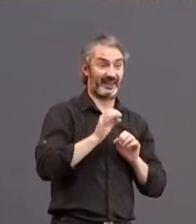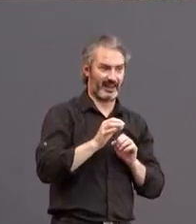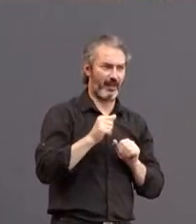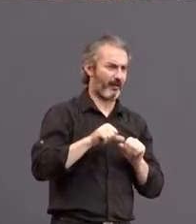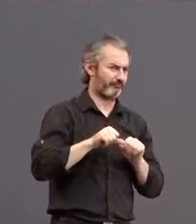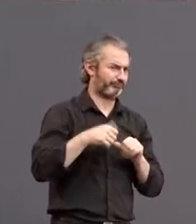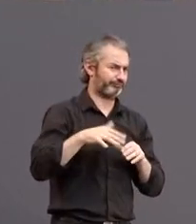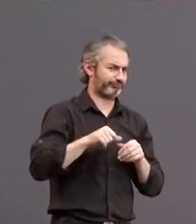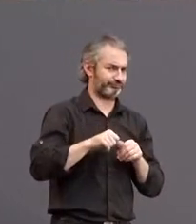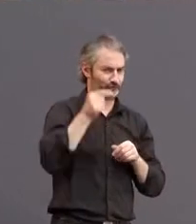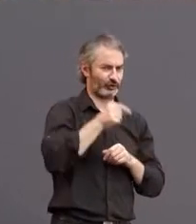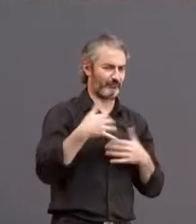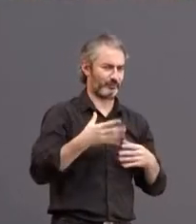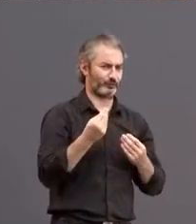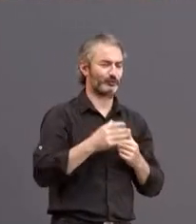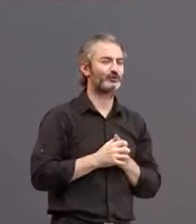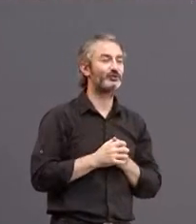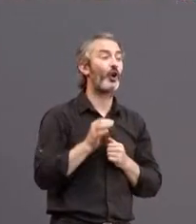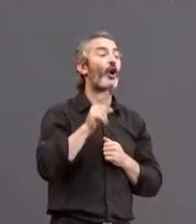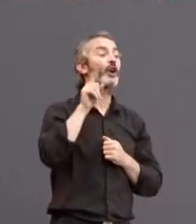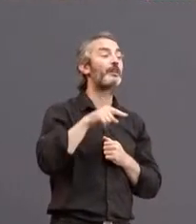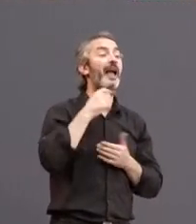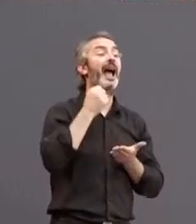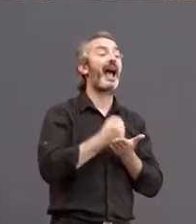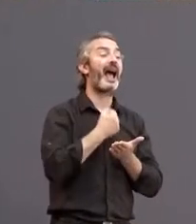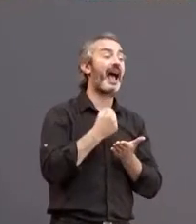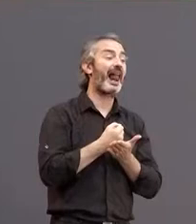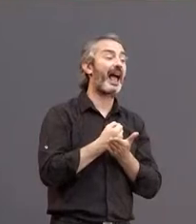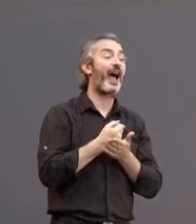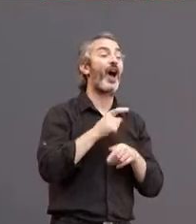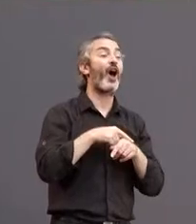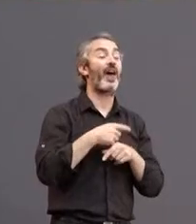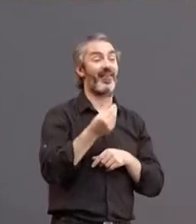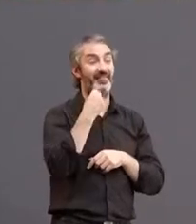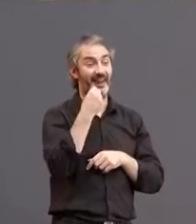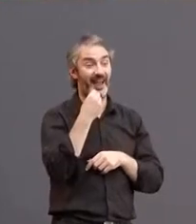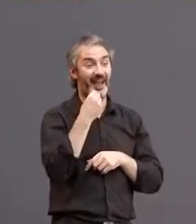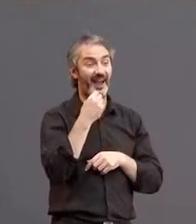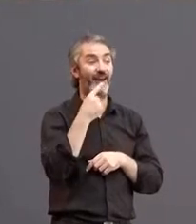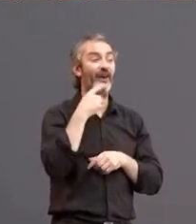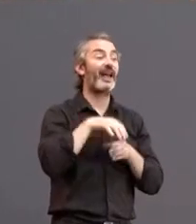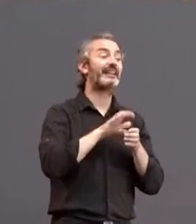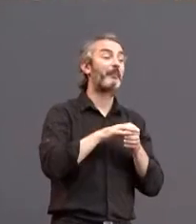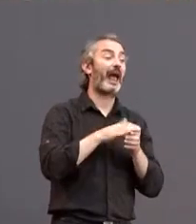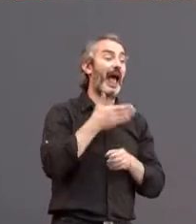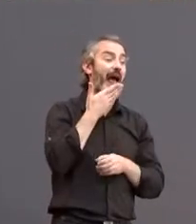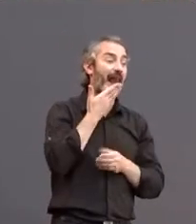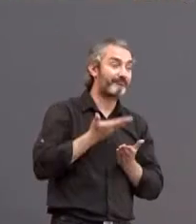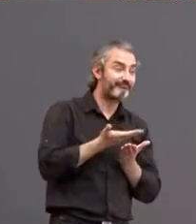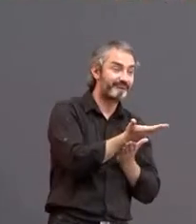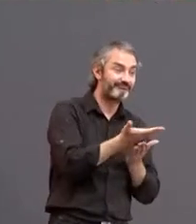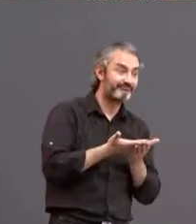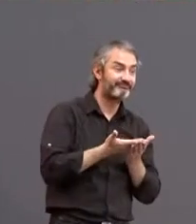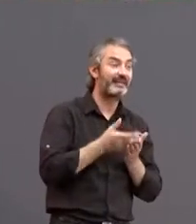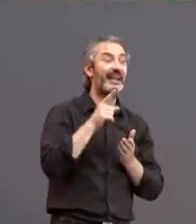molts. O també les classes a l'hora de dinar, els tàpers rescalfats,